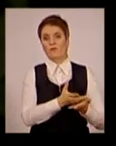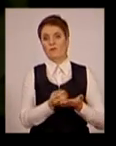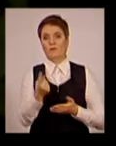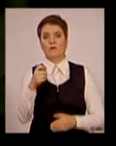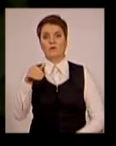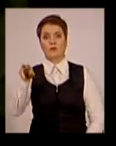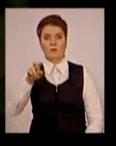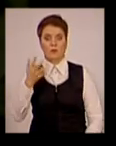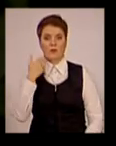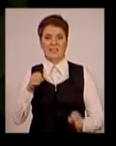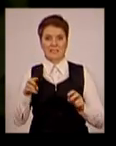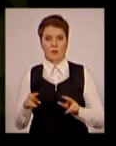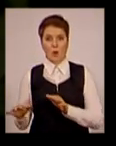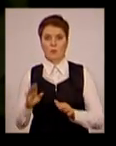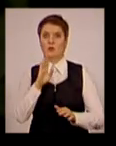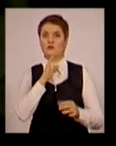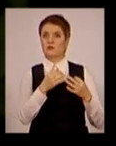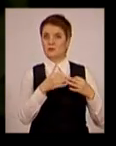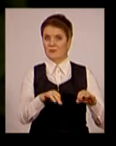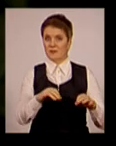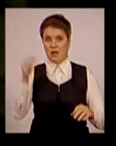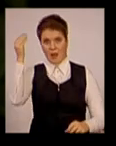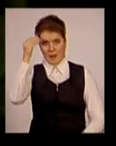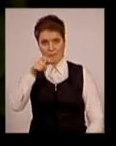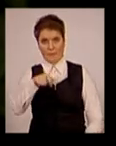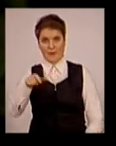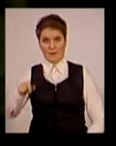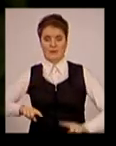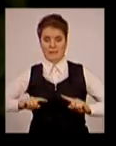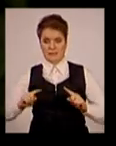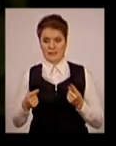Під час спецоперації жінку звільнили, а підозрюваних у викраденні затримали.